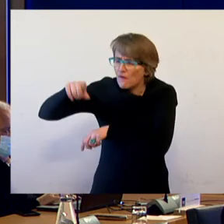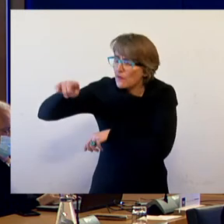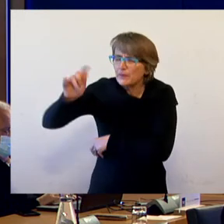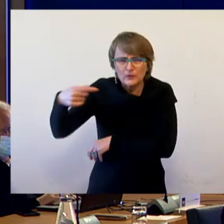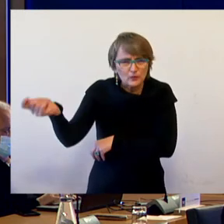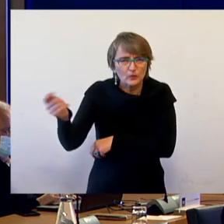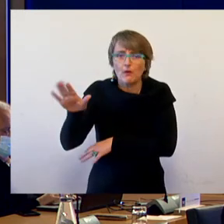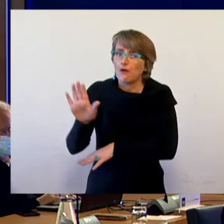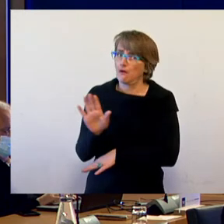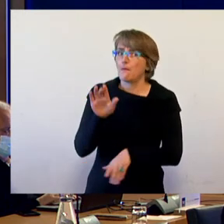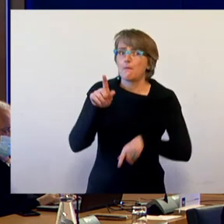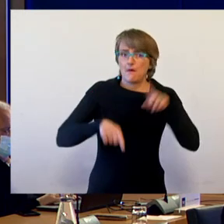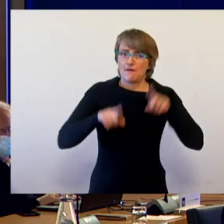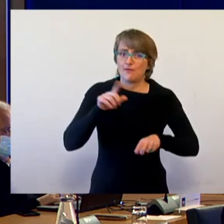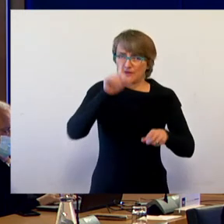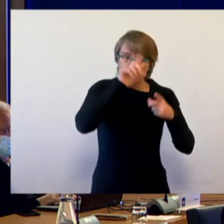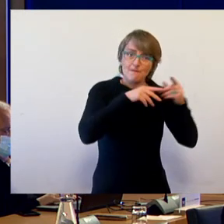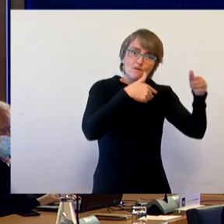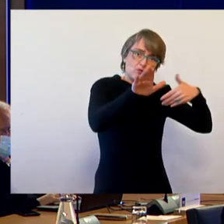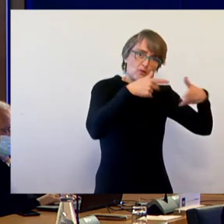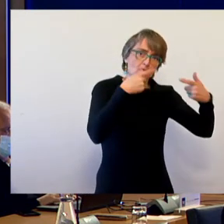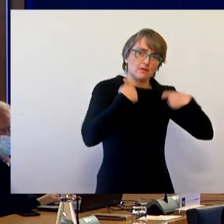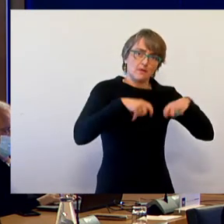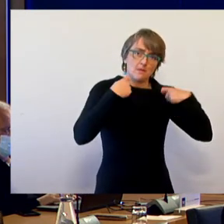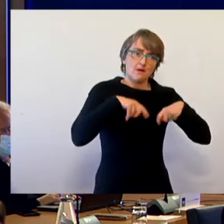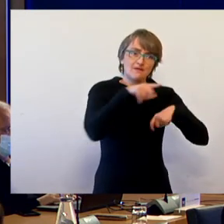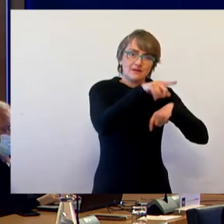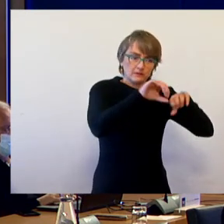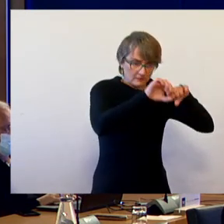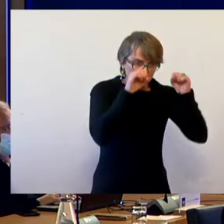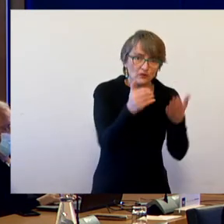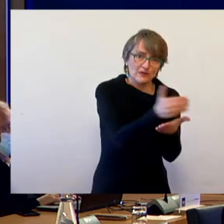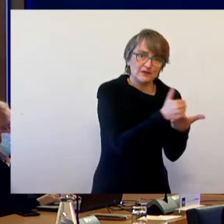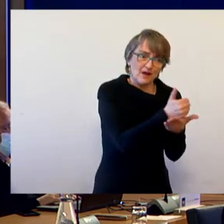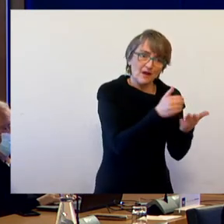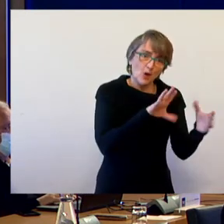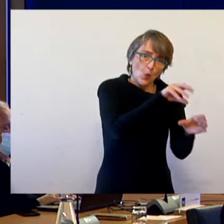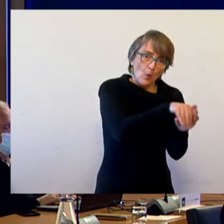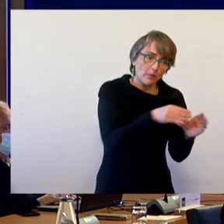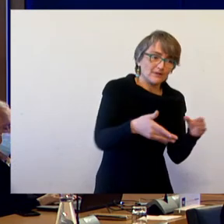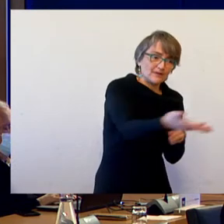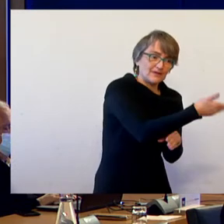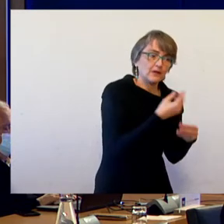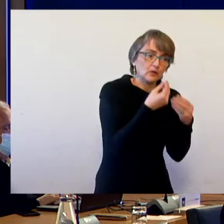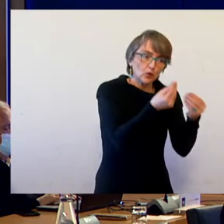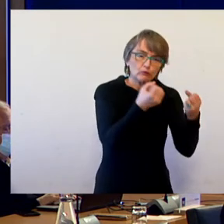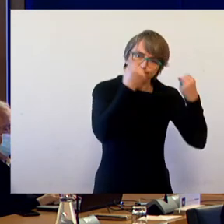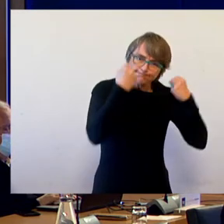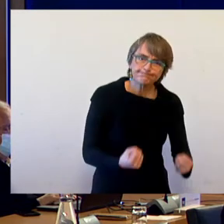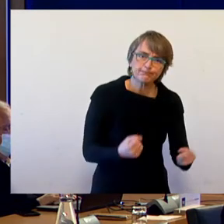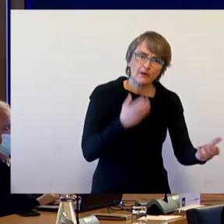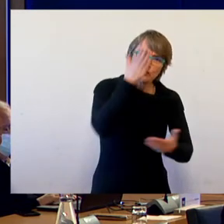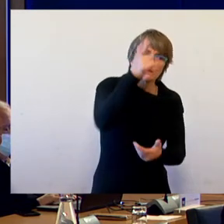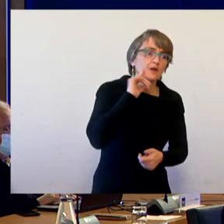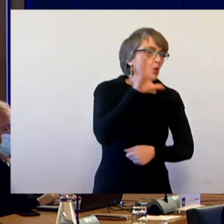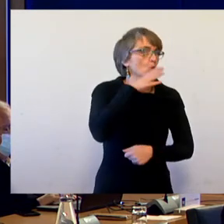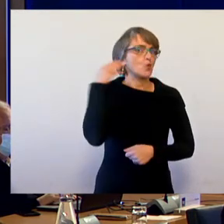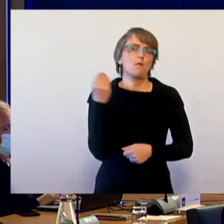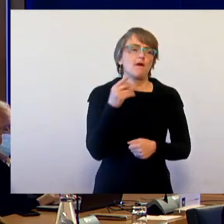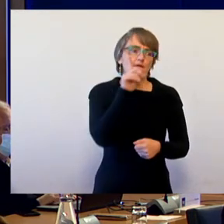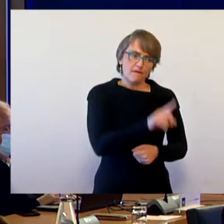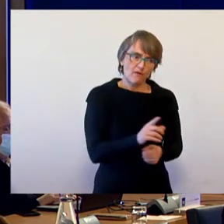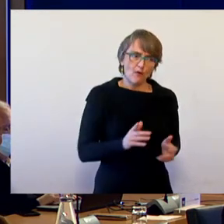dépenses de fonctionnement, c'est le seul pari sur l'avenir possible. Et investir dans l'humain est la meilleure chose à